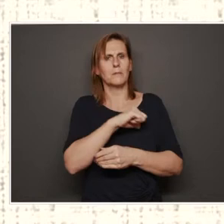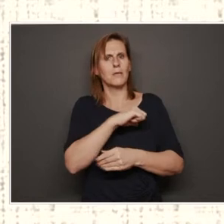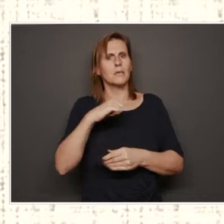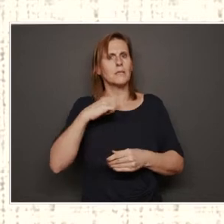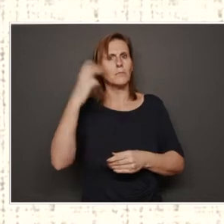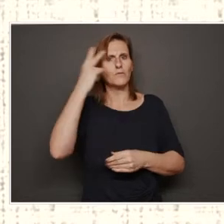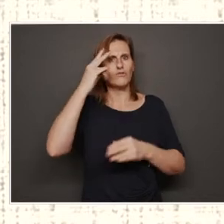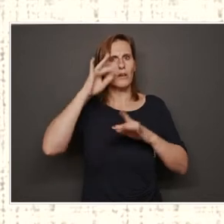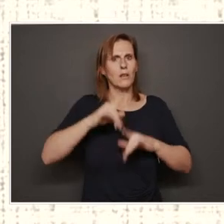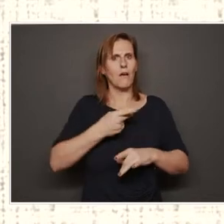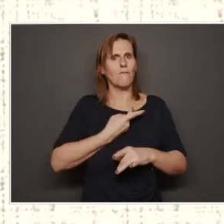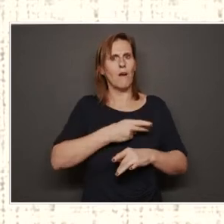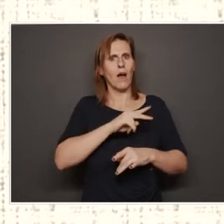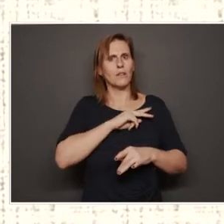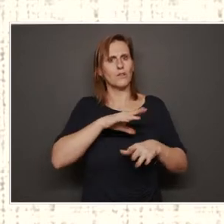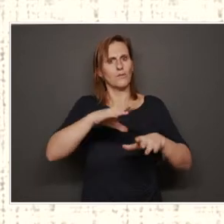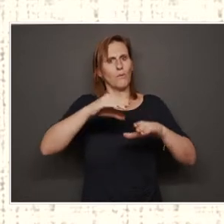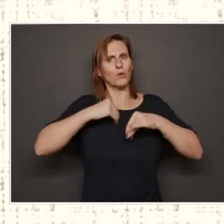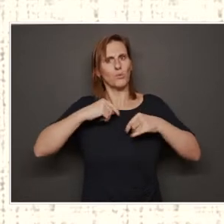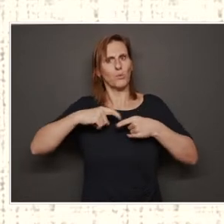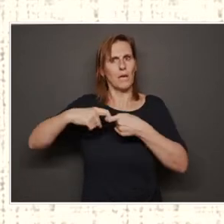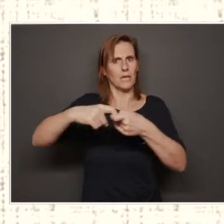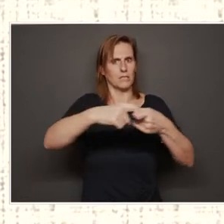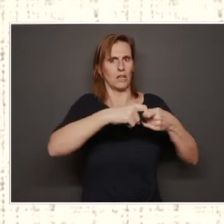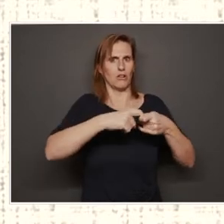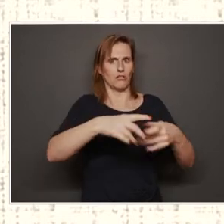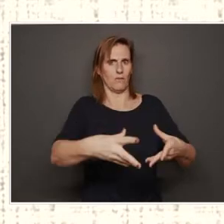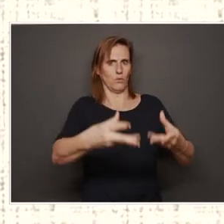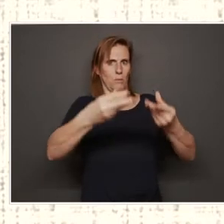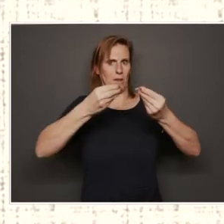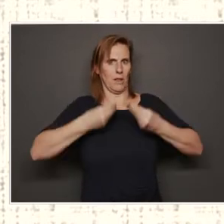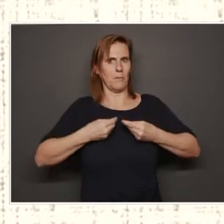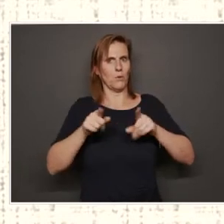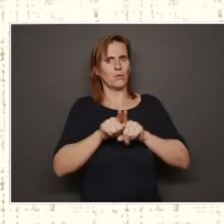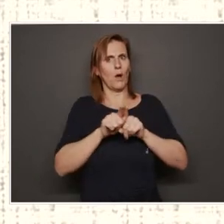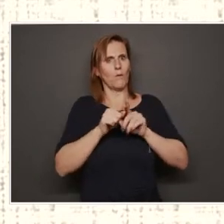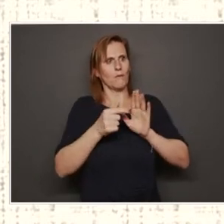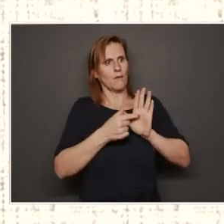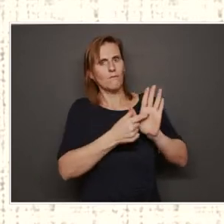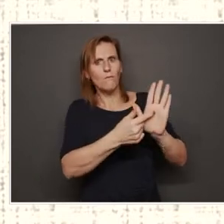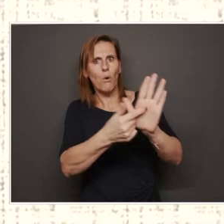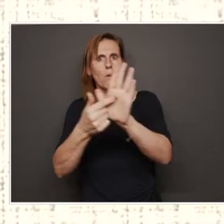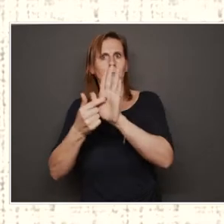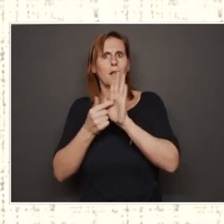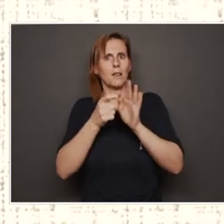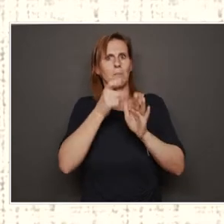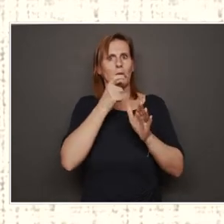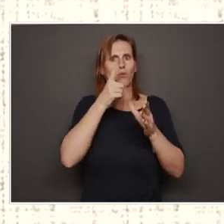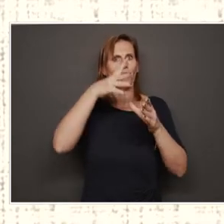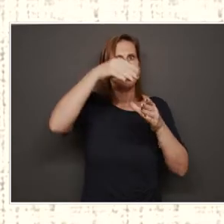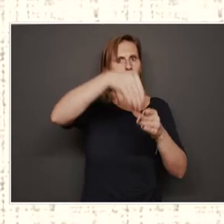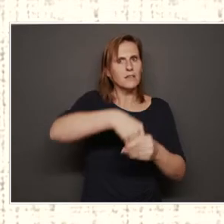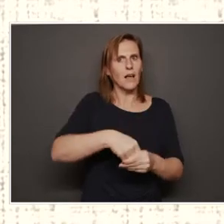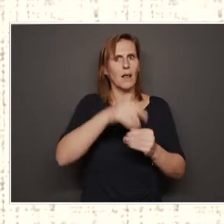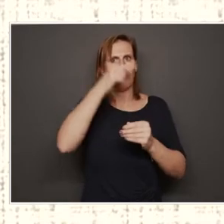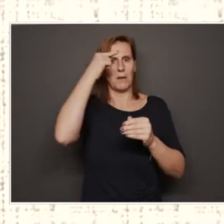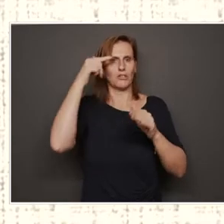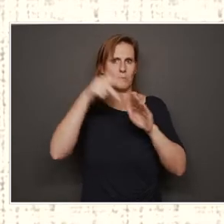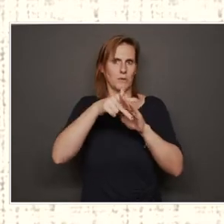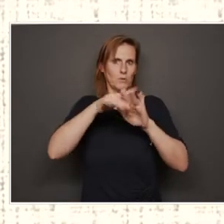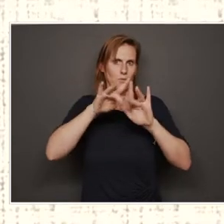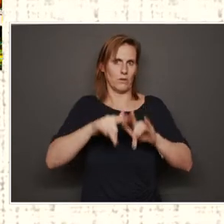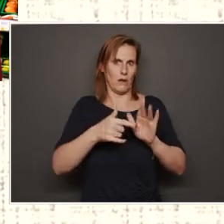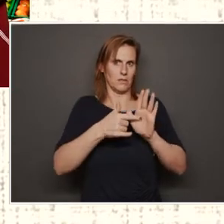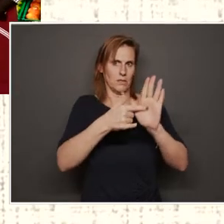Selbstverständlichkeit, Verantwortung gegenüber der Gesellschaft zu übernehmen und ein Vorbild für die berufliche Teilhabe von Menschen mit Behinderung zu